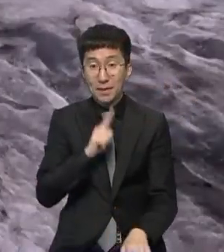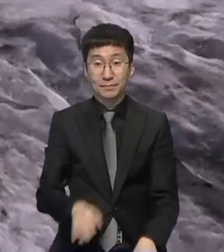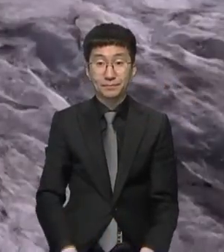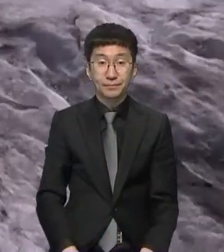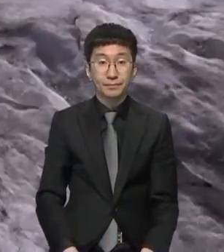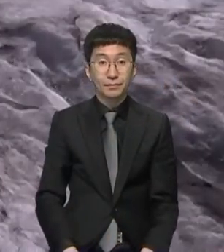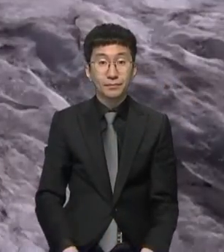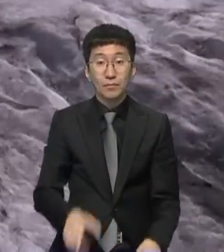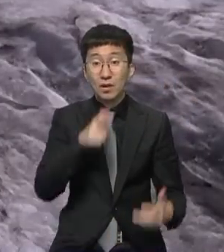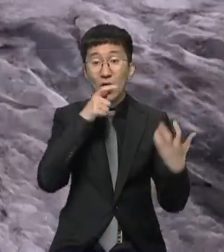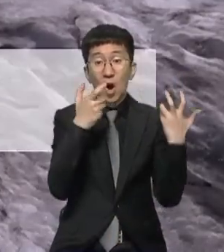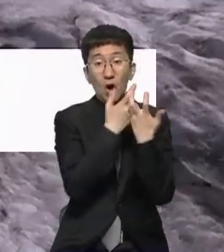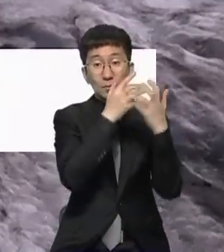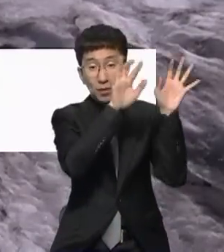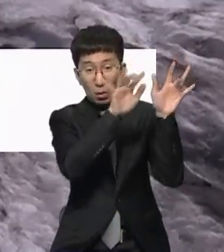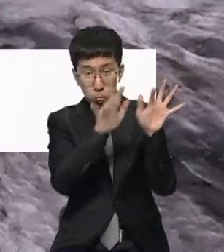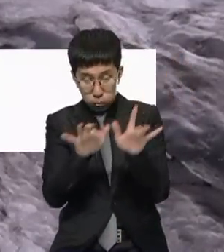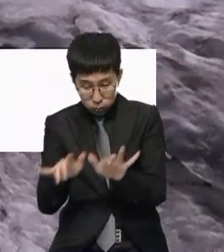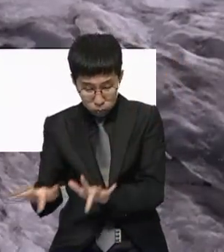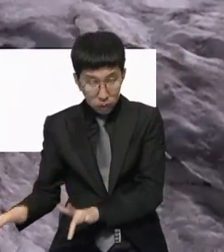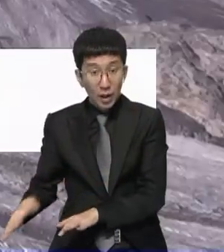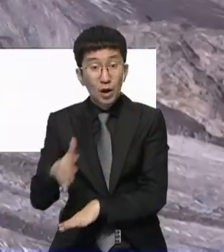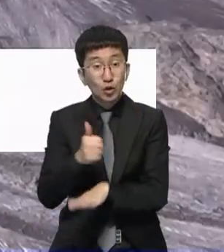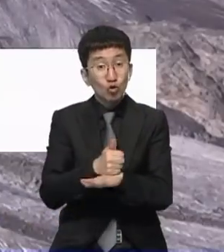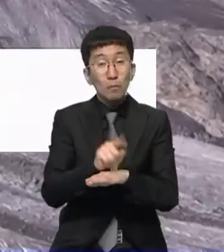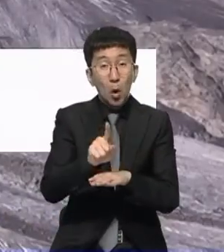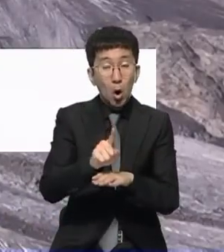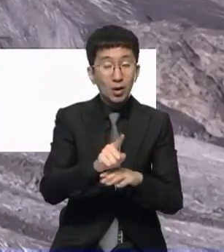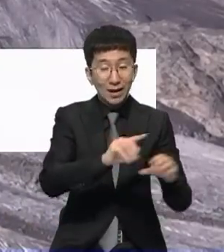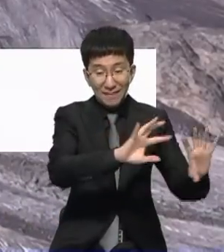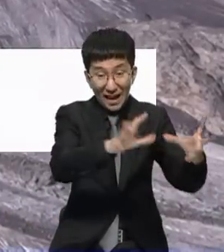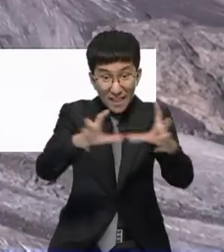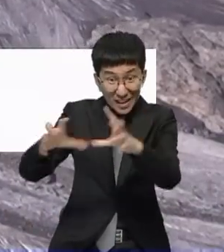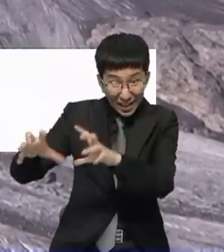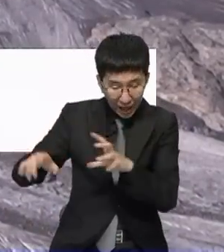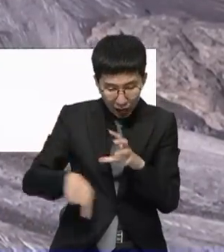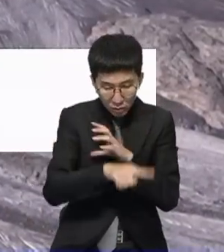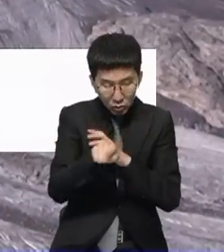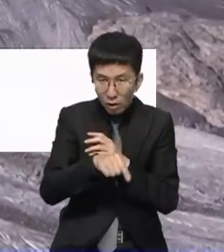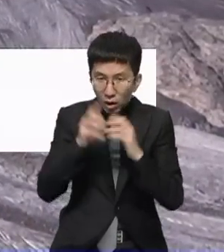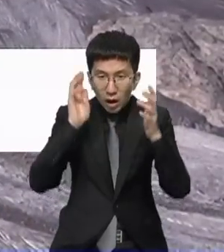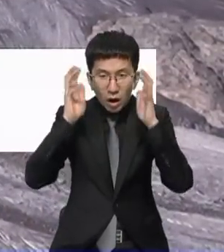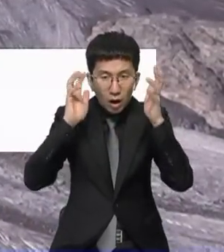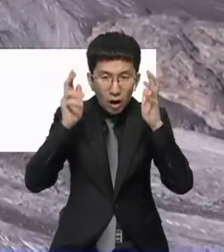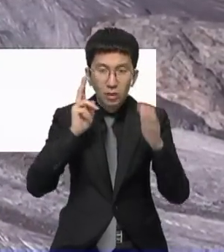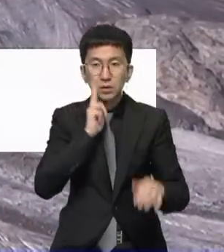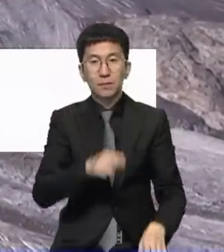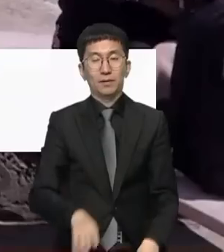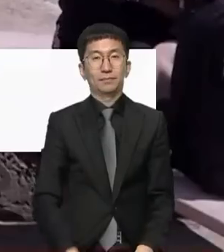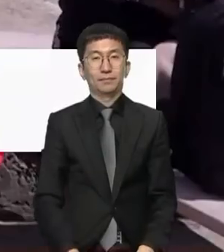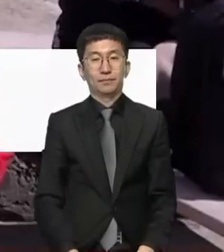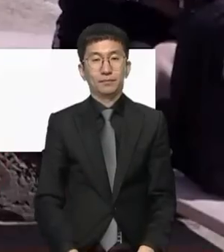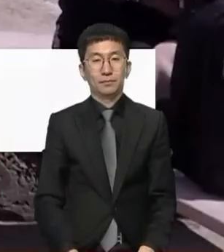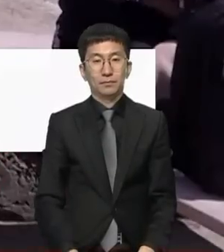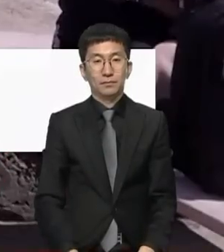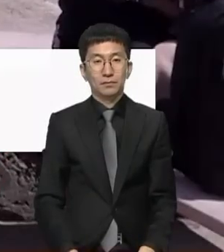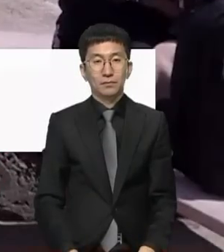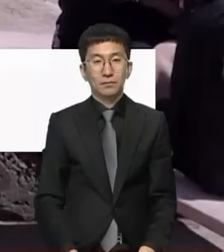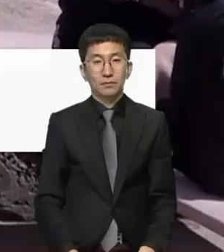빙하가 녹아내리면서 산맥을 공유하고 있는 나라 사이 경계선에도 혼란이 벌어질 정도입니다.